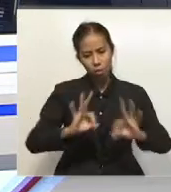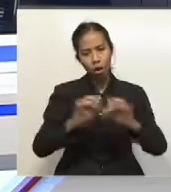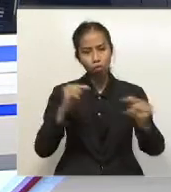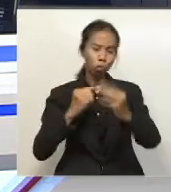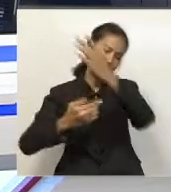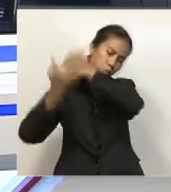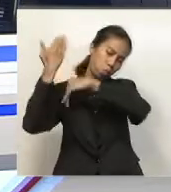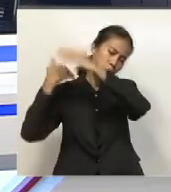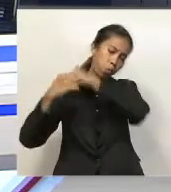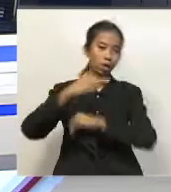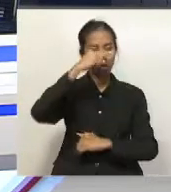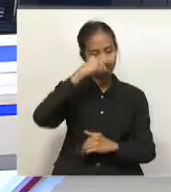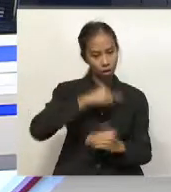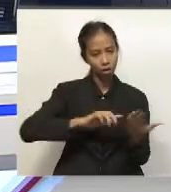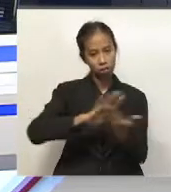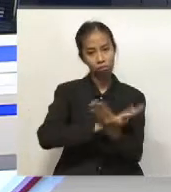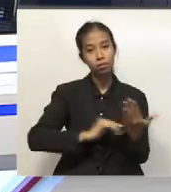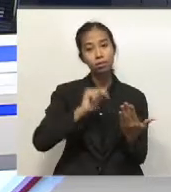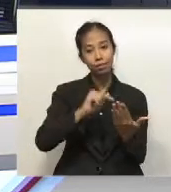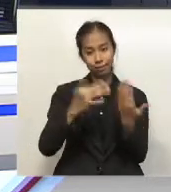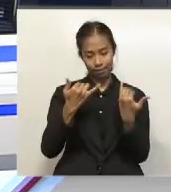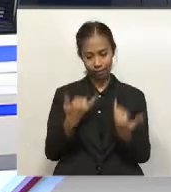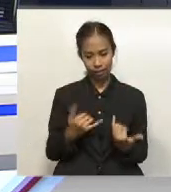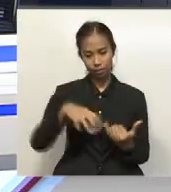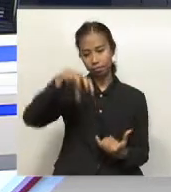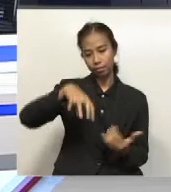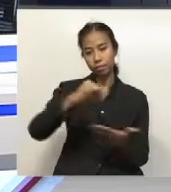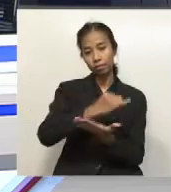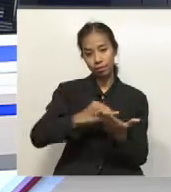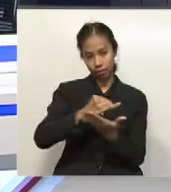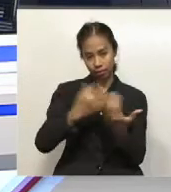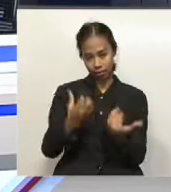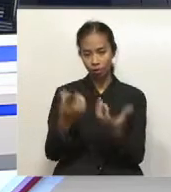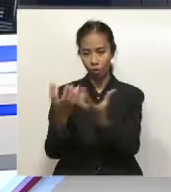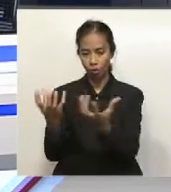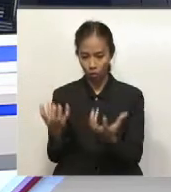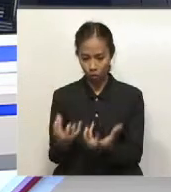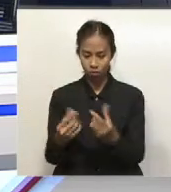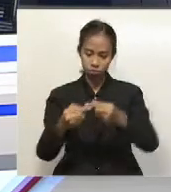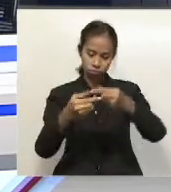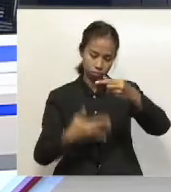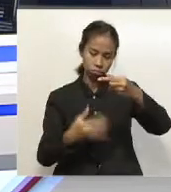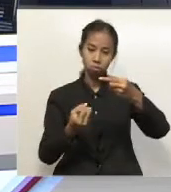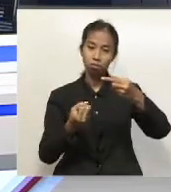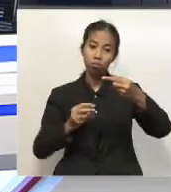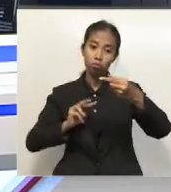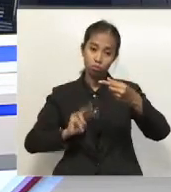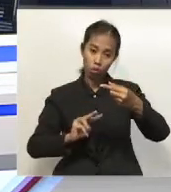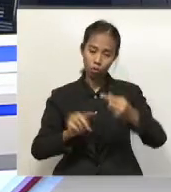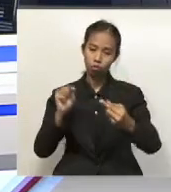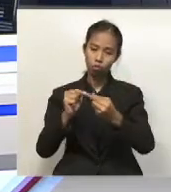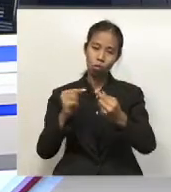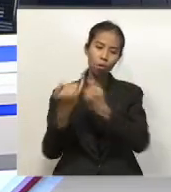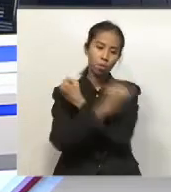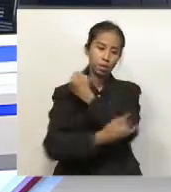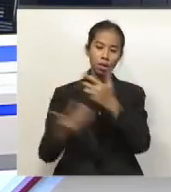ติศาสตร์ของคนไทยวันนี้ค่ะทางกรมศิลปากรก็ได้มีการรับมอบวัตถุโบราณนะคะ12รายการด้วยกันจากสหรัฐอเมริก